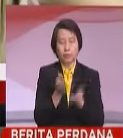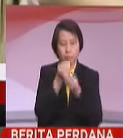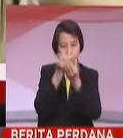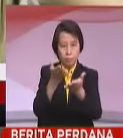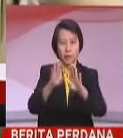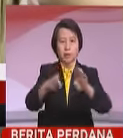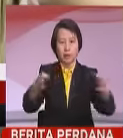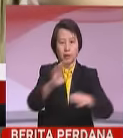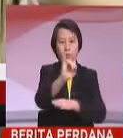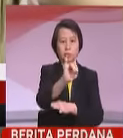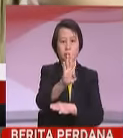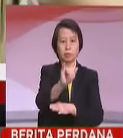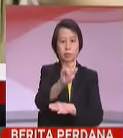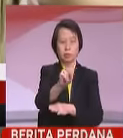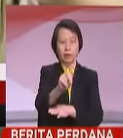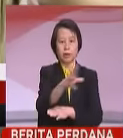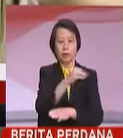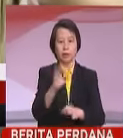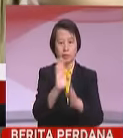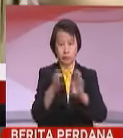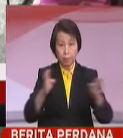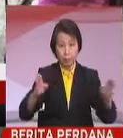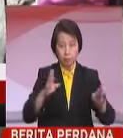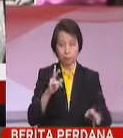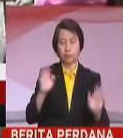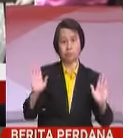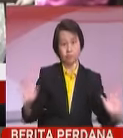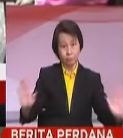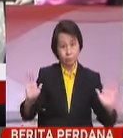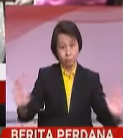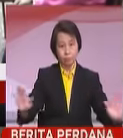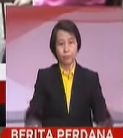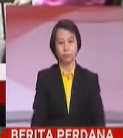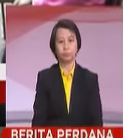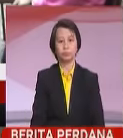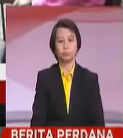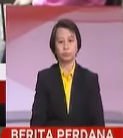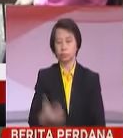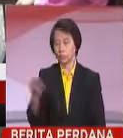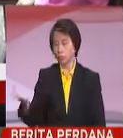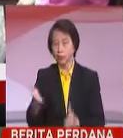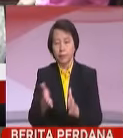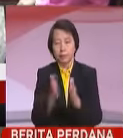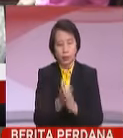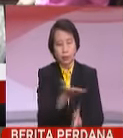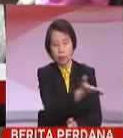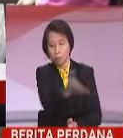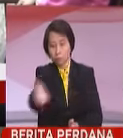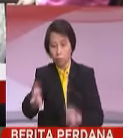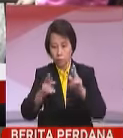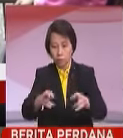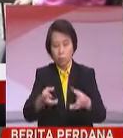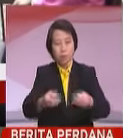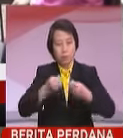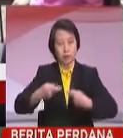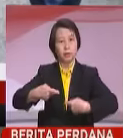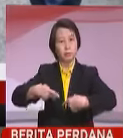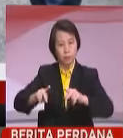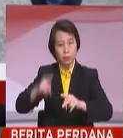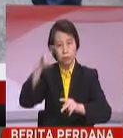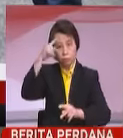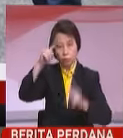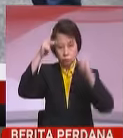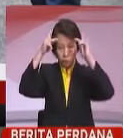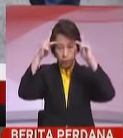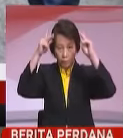Iban dan bahasa Kadazan. Dalam pada itu, beliau menyeru seluruh rakyat supaya memberi peluang dan ruang kepada